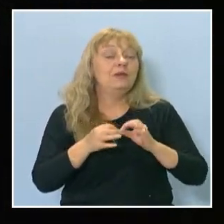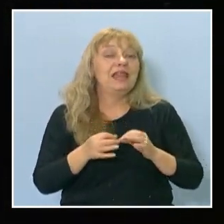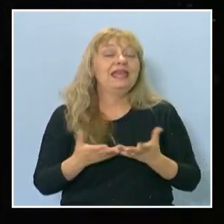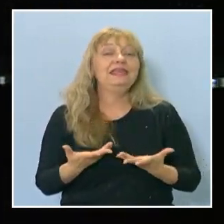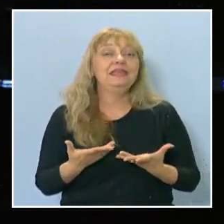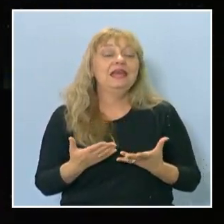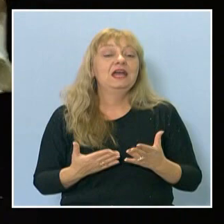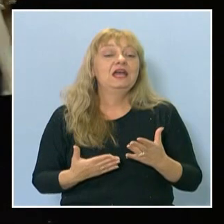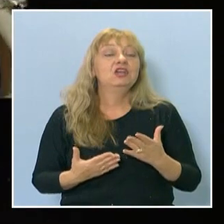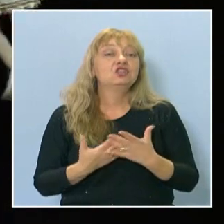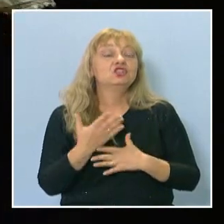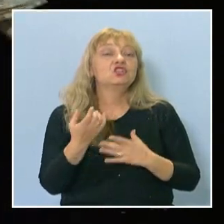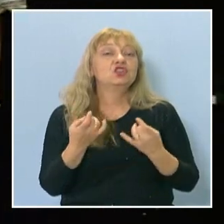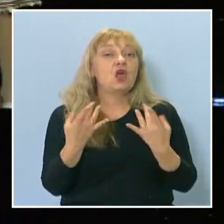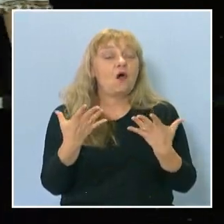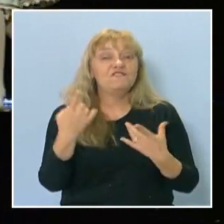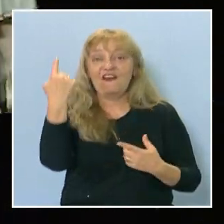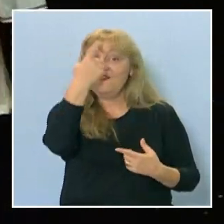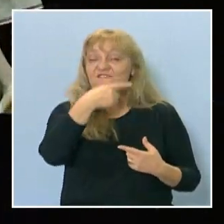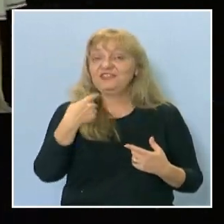нова, обновена визия и нови